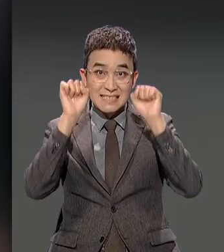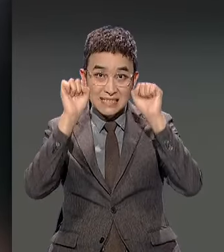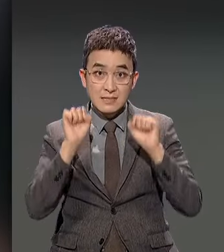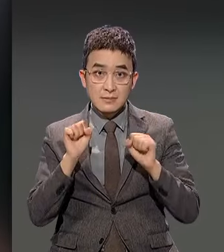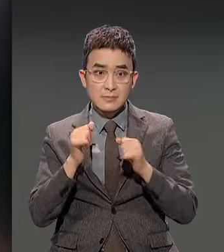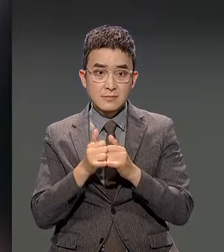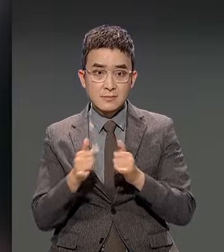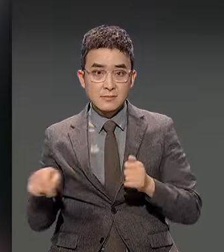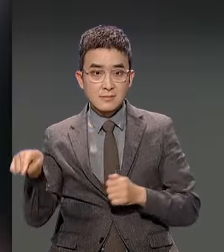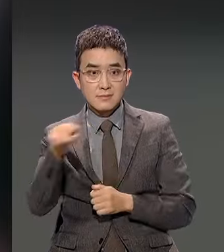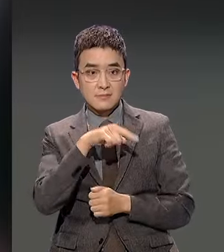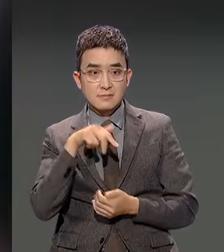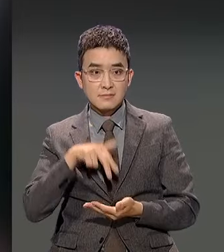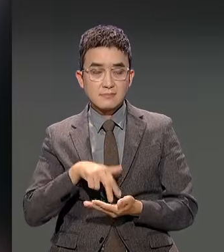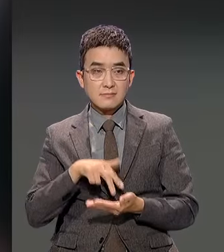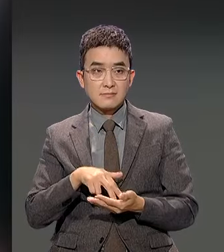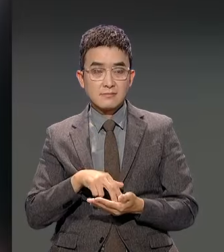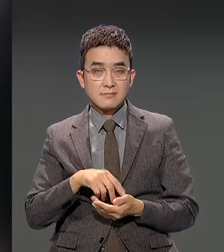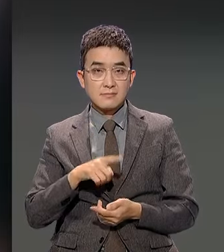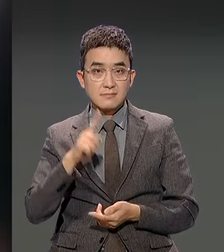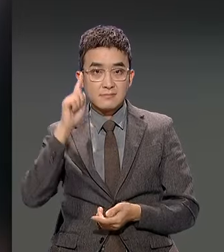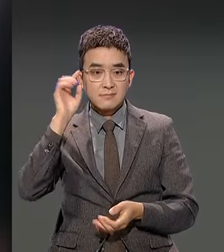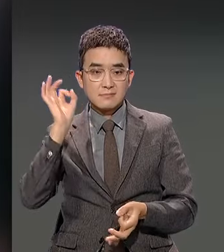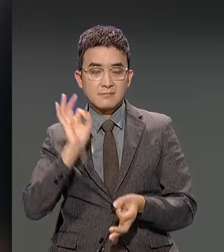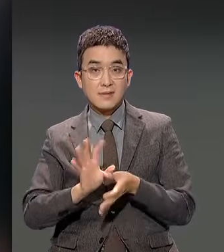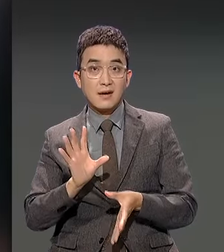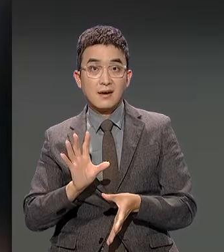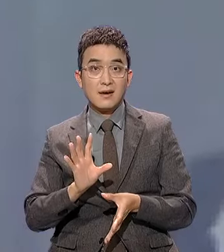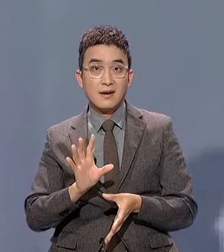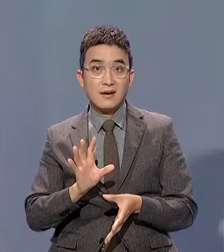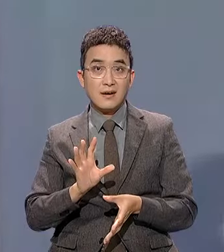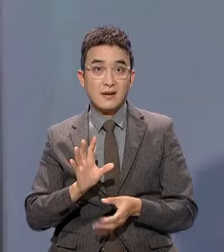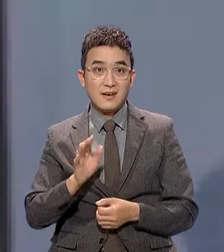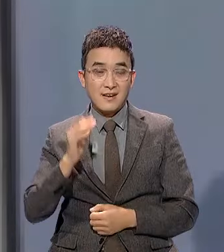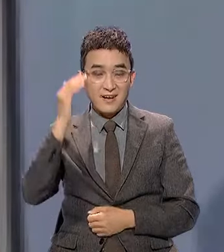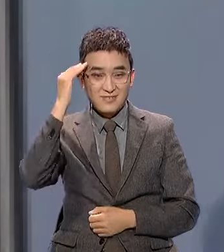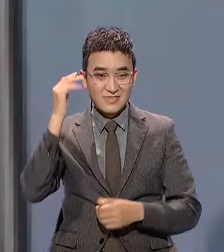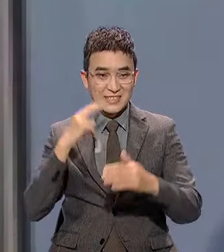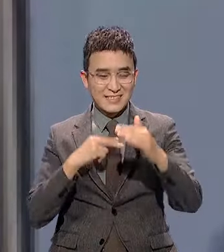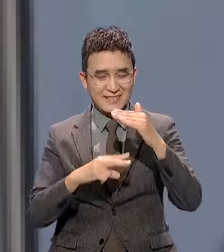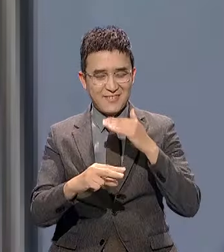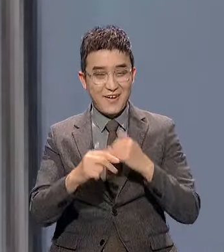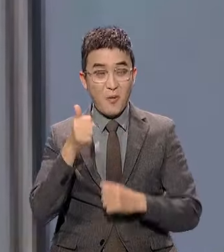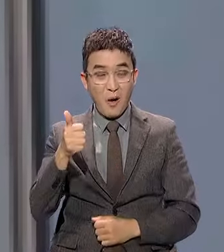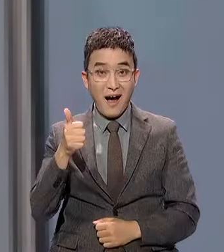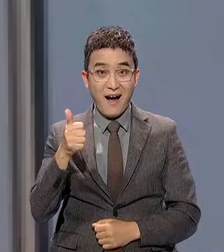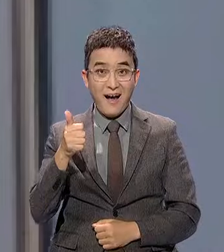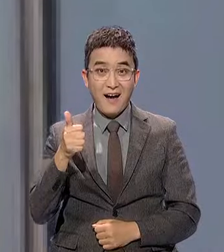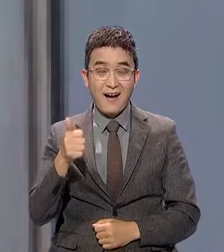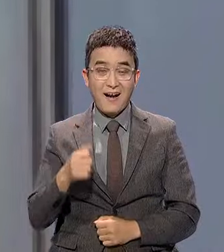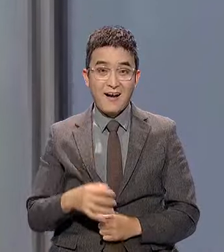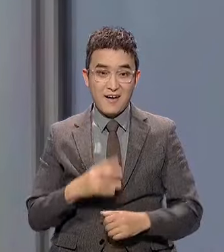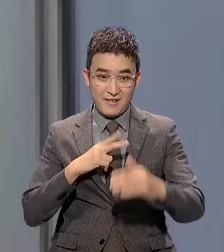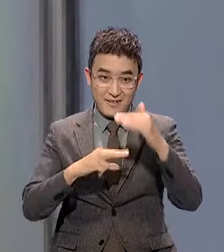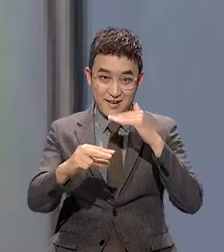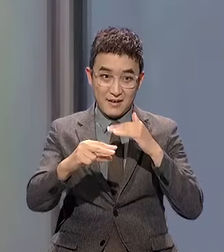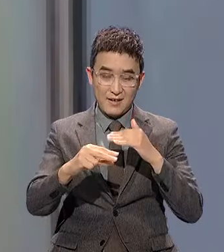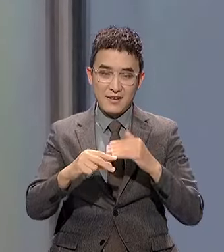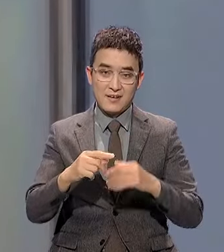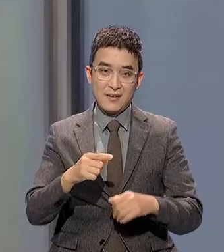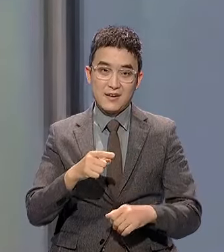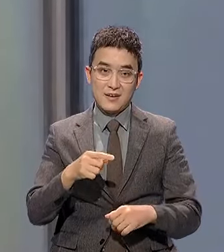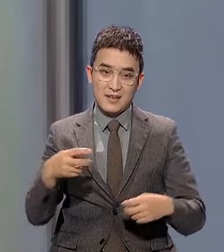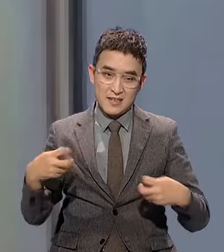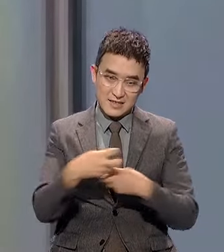사람들은 어니 벙벙 아연 실색 자 오교수님 대한민국 지하철 정말 최고입니다 교통 수단이자 헬스